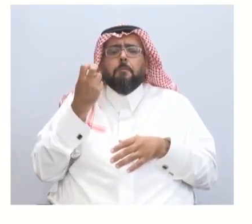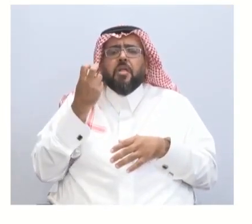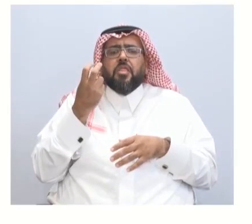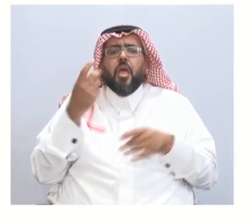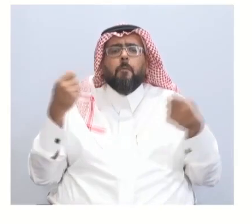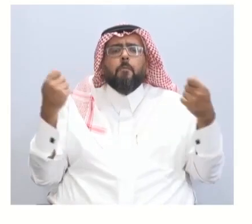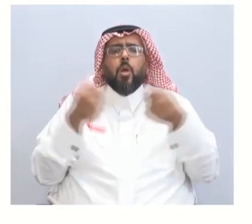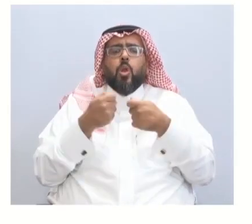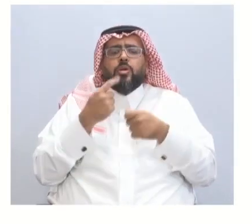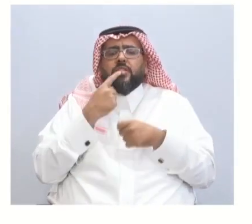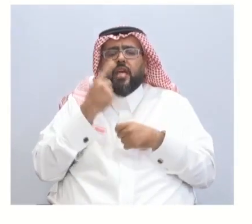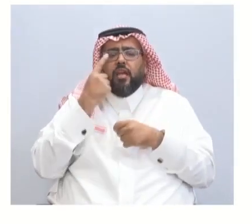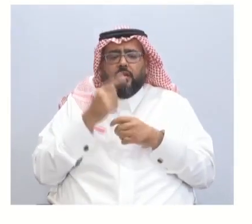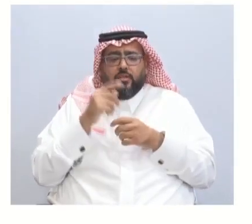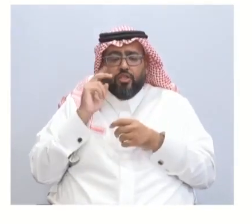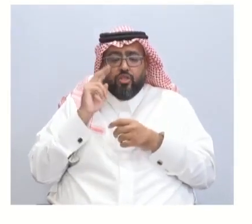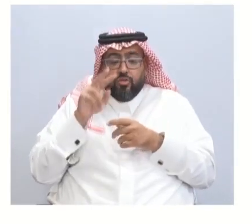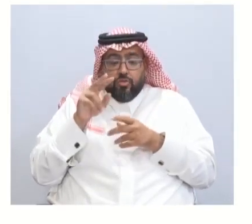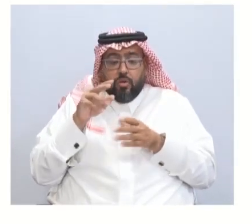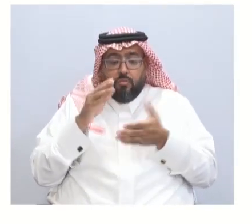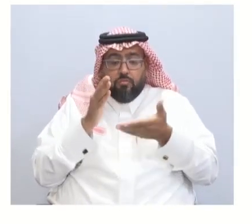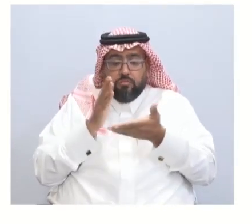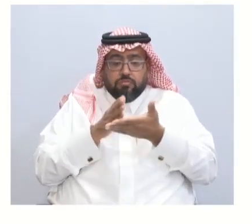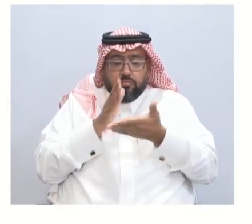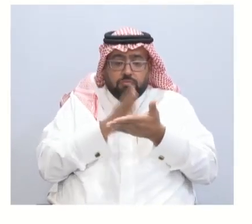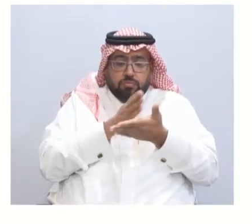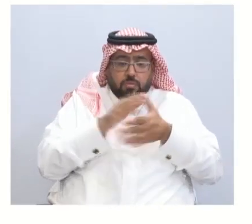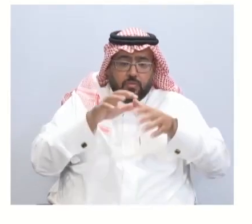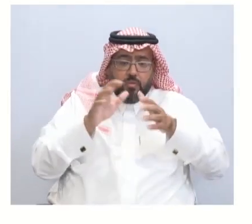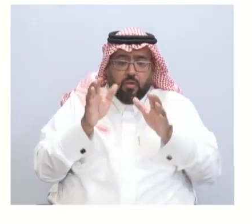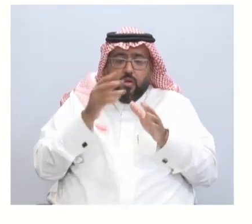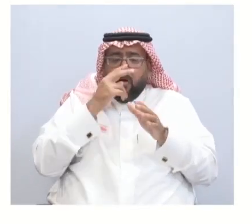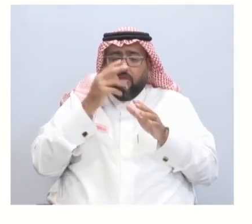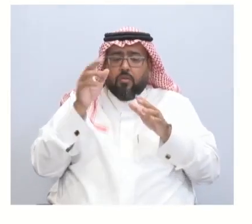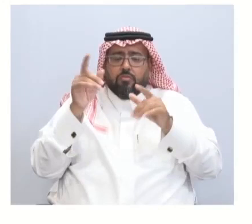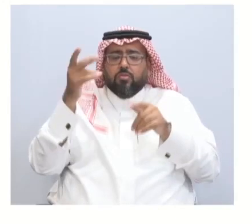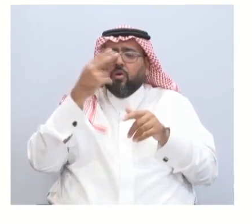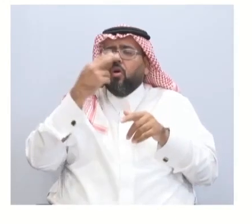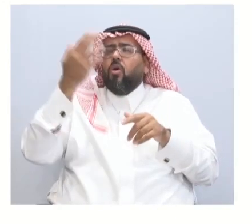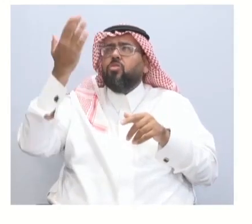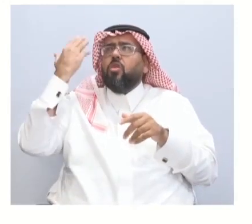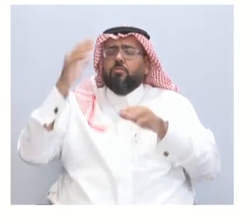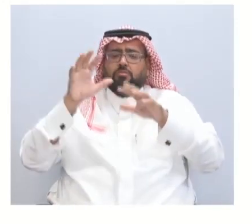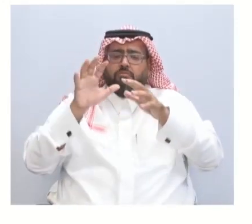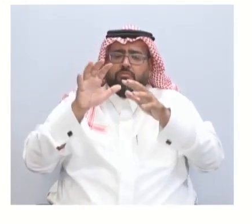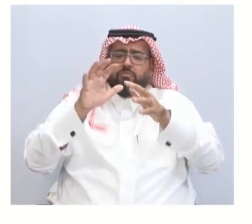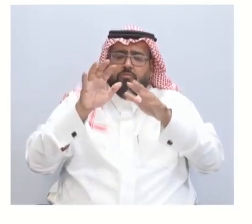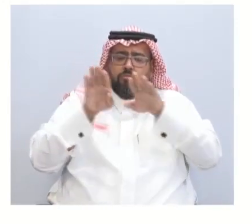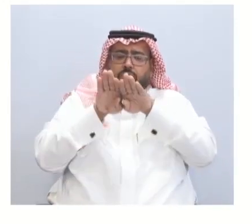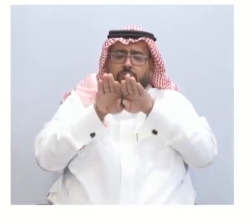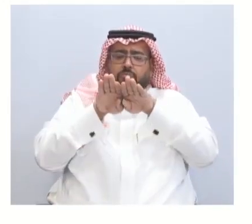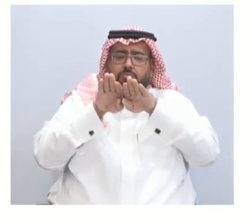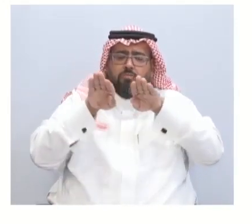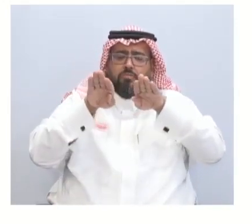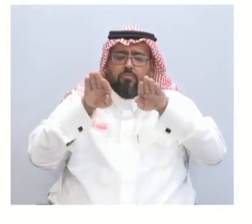وهذا الشكل يوضح لنا مراحل حركه القارات قبل 200 مليون سنه الى ما ان